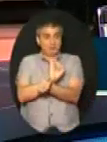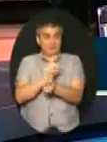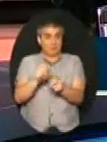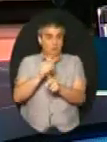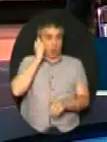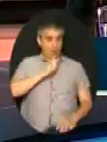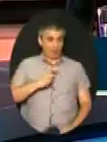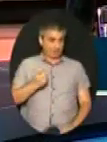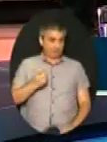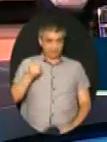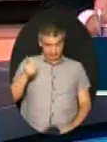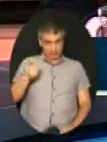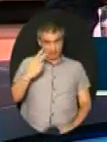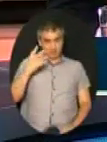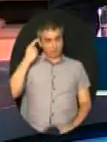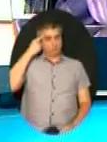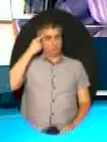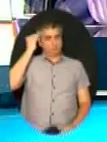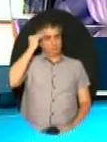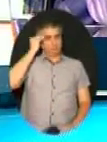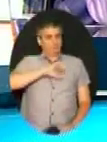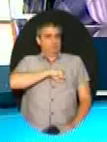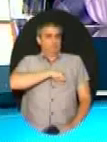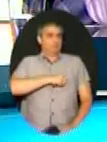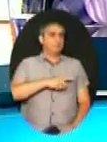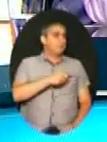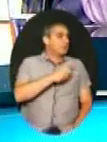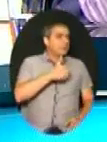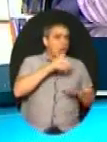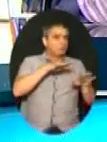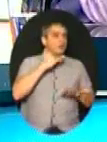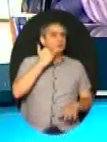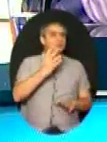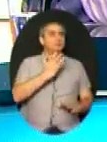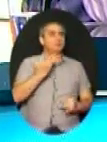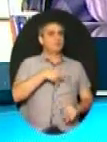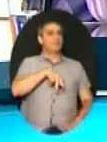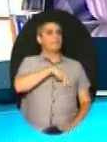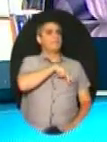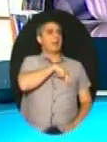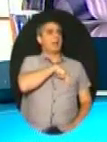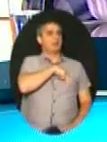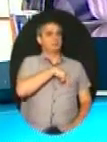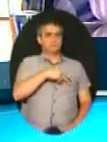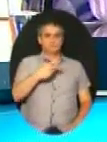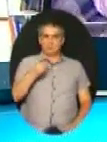רוצה להזכיר לכם, רבותיי, ראש ממשלה בישראל מתקשר למי שמביא פרס נובל, למי